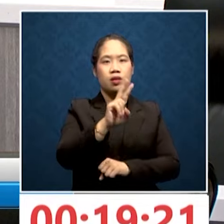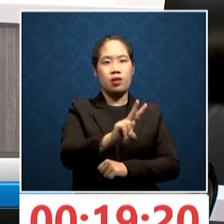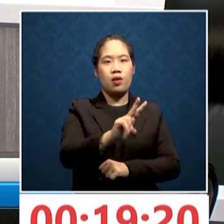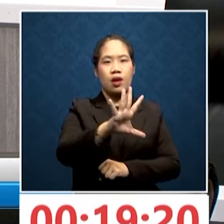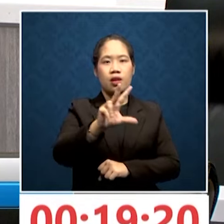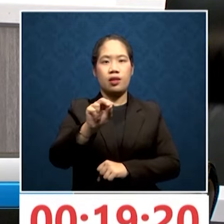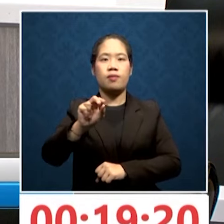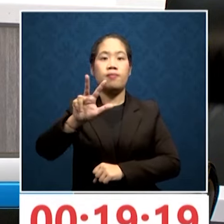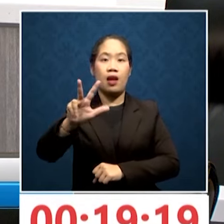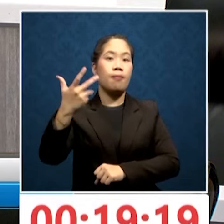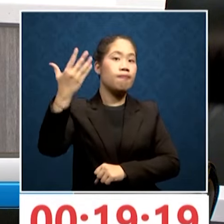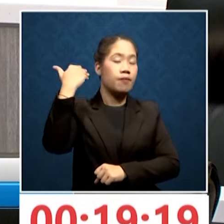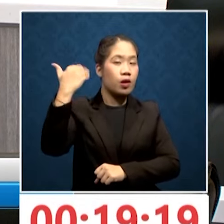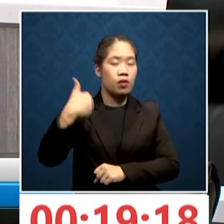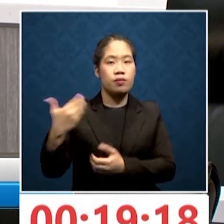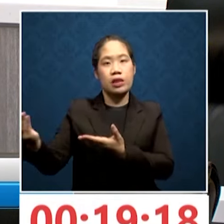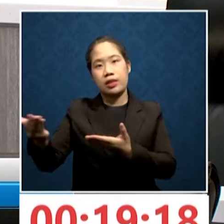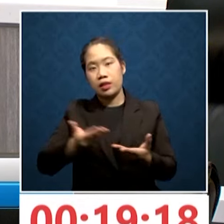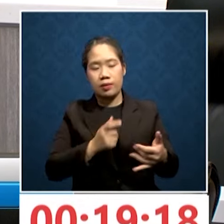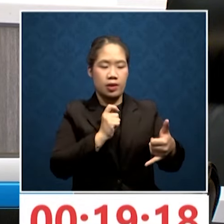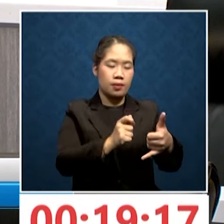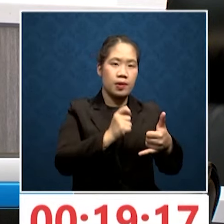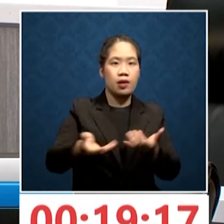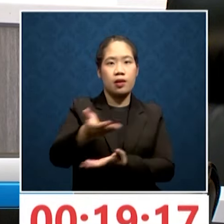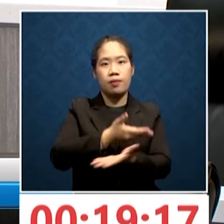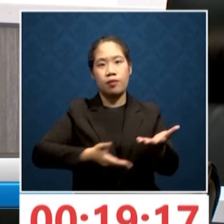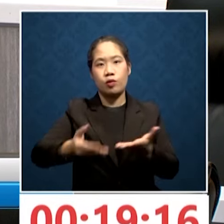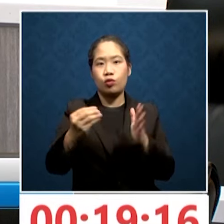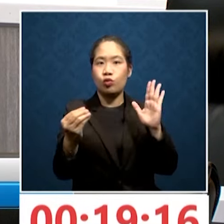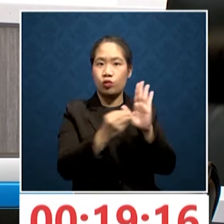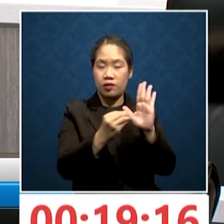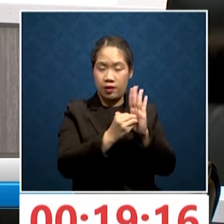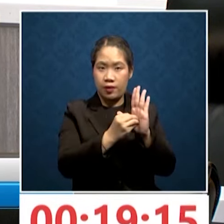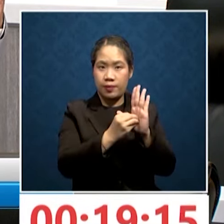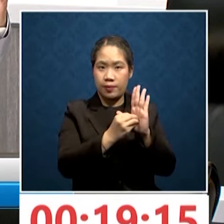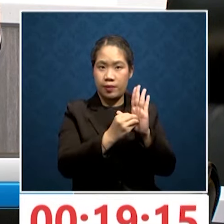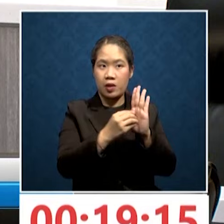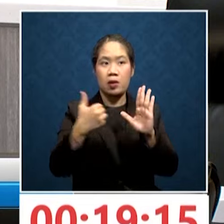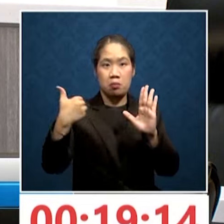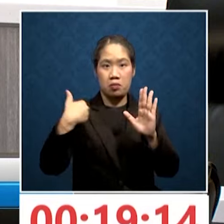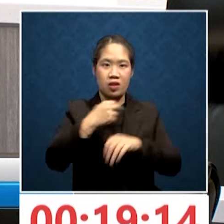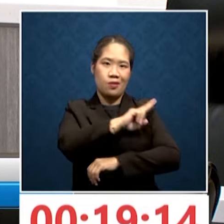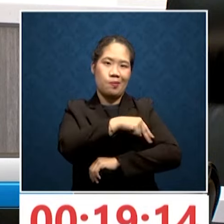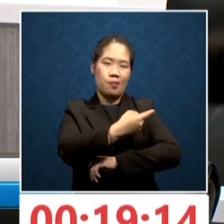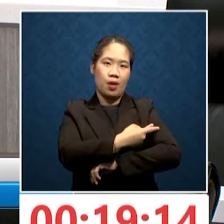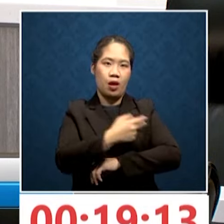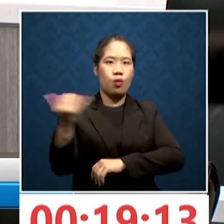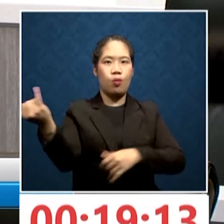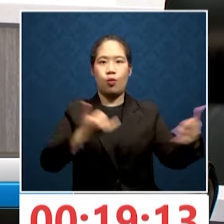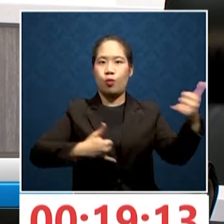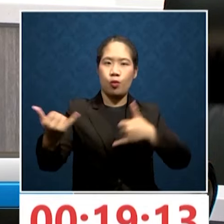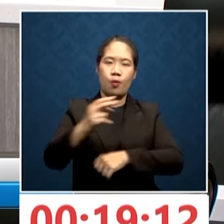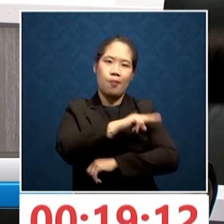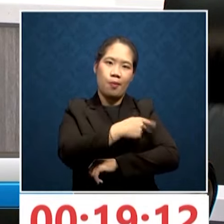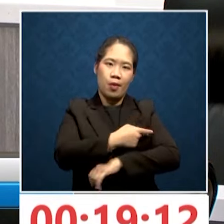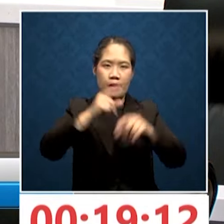2533ได้รับเชิญมาสัมมนาที่กรุงเทพมหานครมีแพทย์มาทั่วประเทศพยาบาลข้าราชการกระท